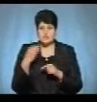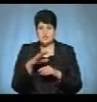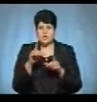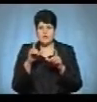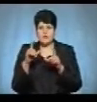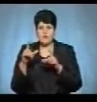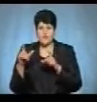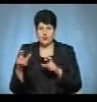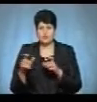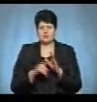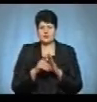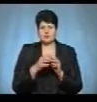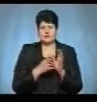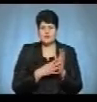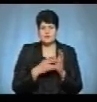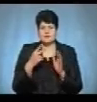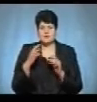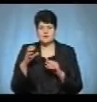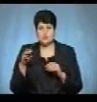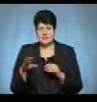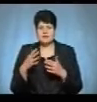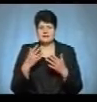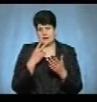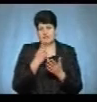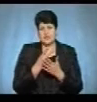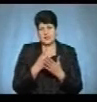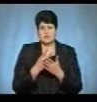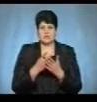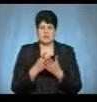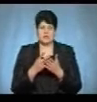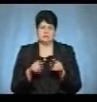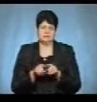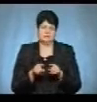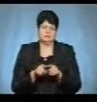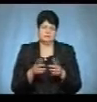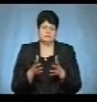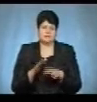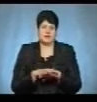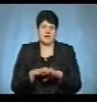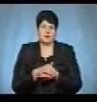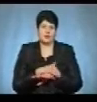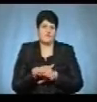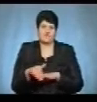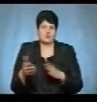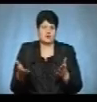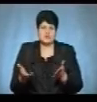19-го, початку 20-го вона виглядає, ну, як така типова міська ринкова вуличка